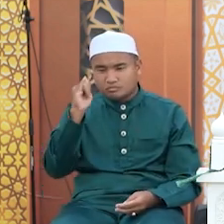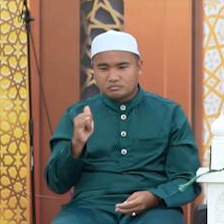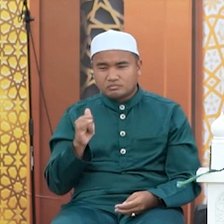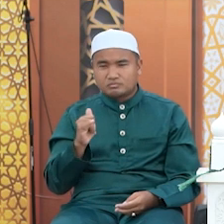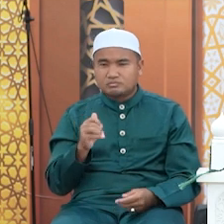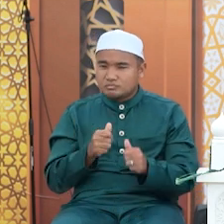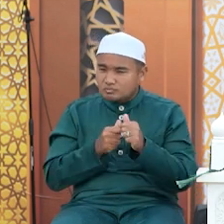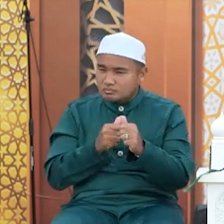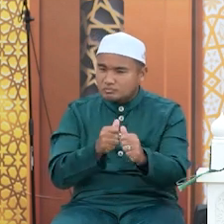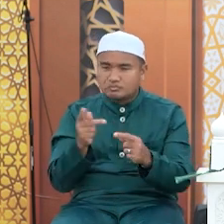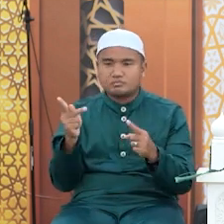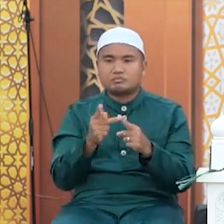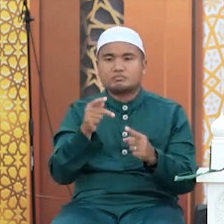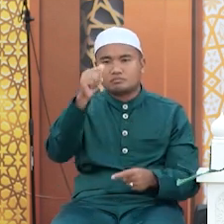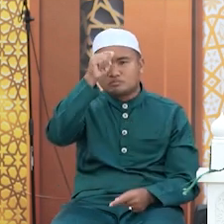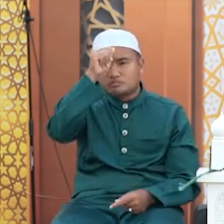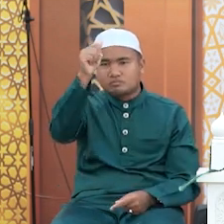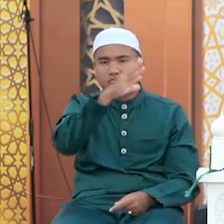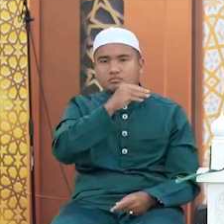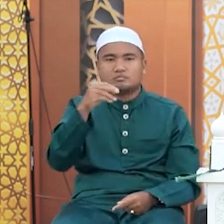dan patuh kepada Allah dan Rasulnya.